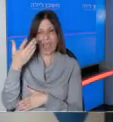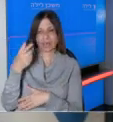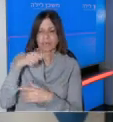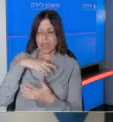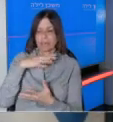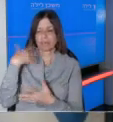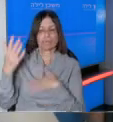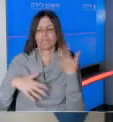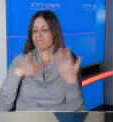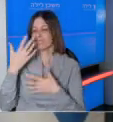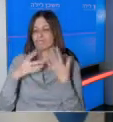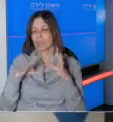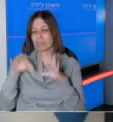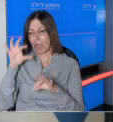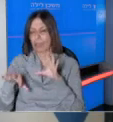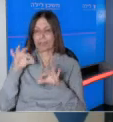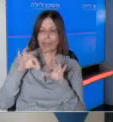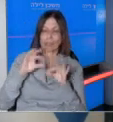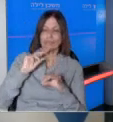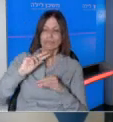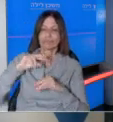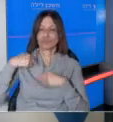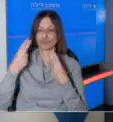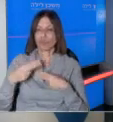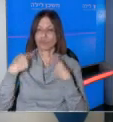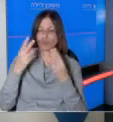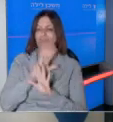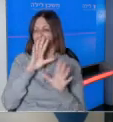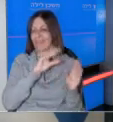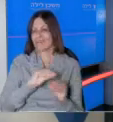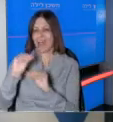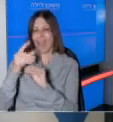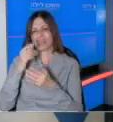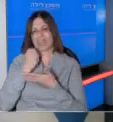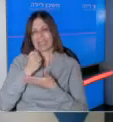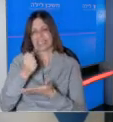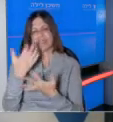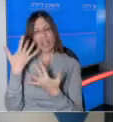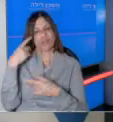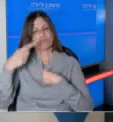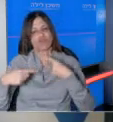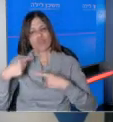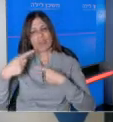מסחרור אינסופי של בחירות ועוד בחירות, אי עברת תקציב במשך כמה שנים,